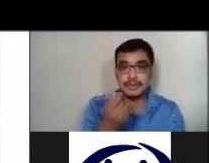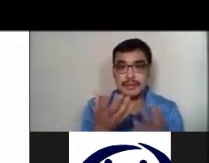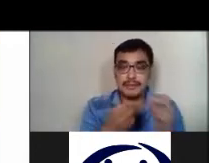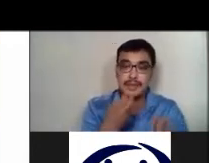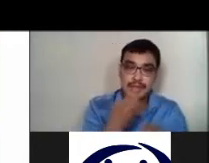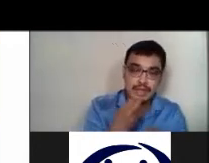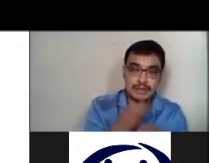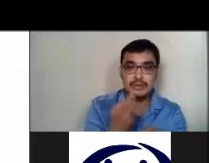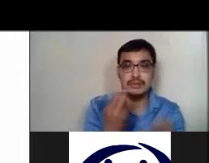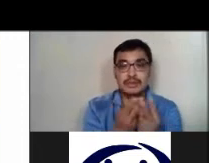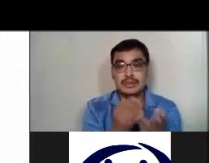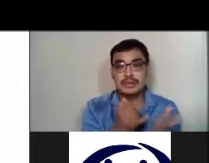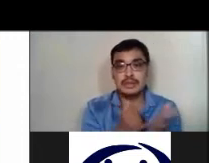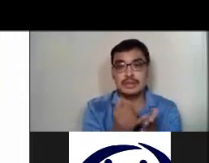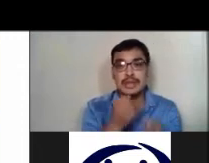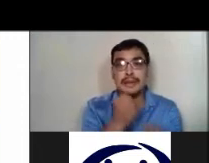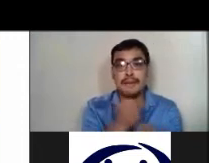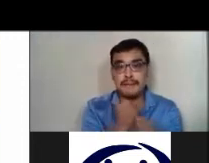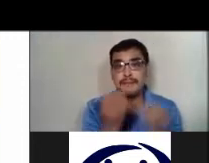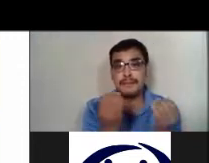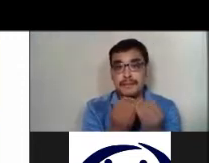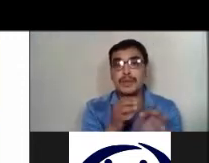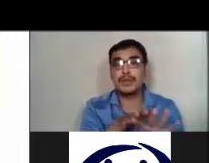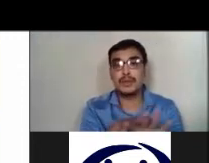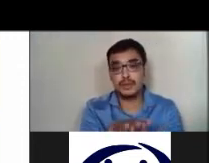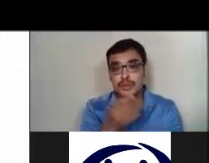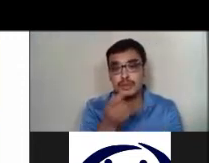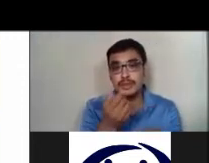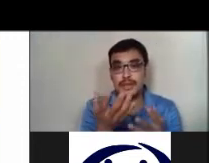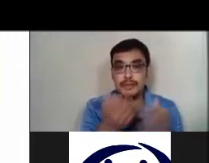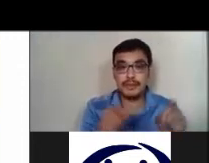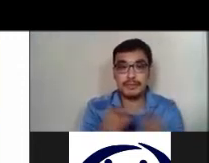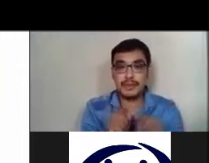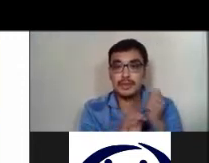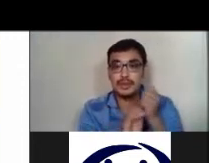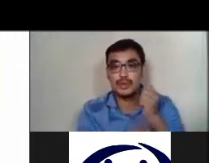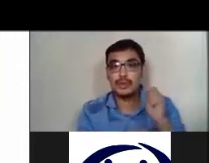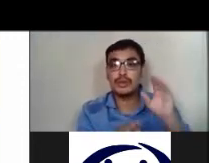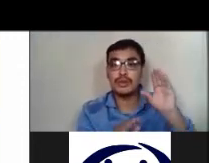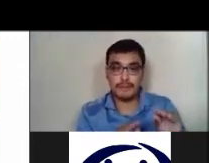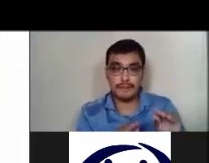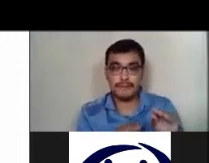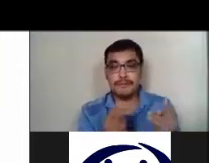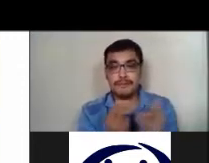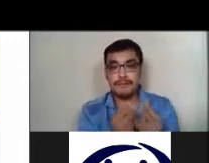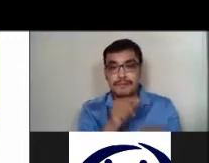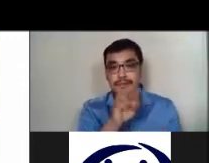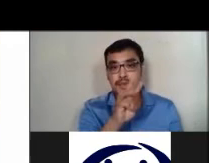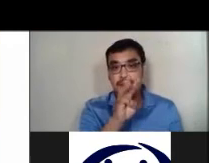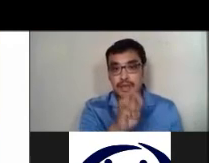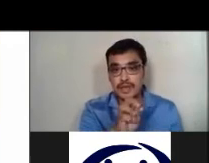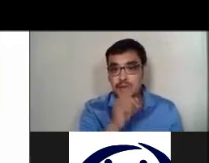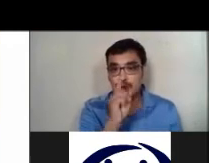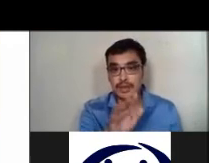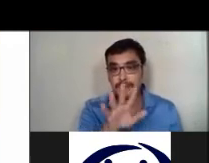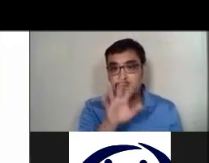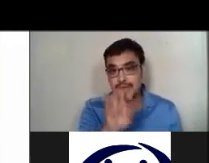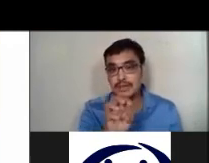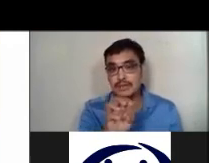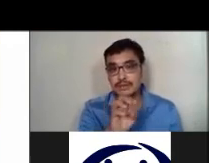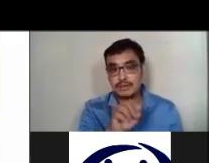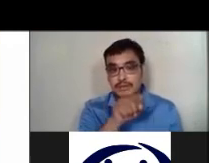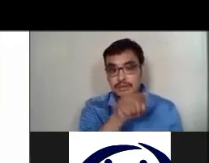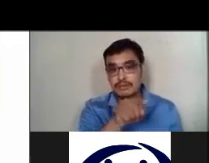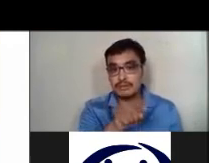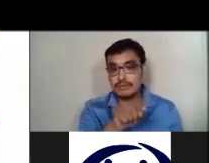त्यो किसानी पेसामा भएकाहरू आम्दानीको स्रोत एकदमै कम भएकोहरूमा यो 3,000 होइन 5,000 हो यहाँनिर यो टाइपिङ